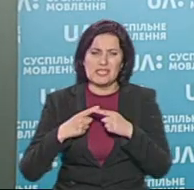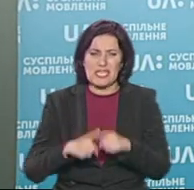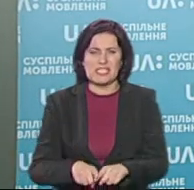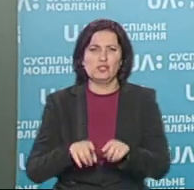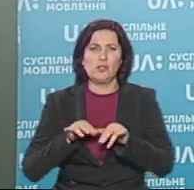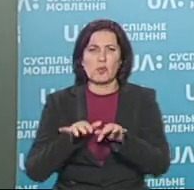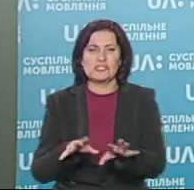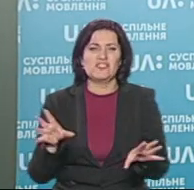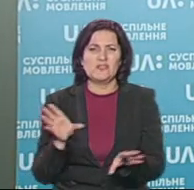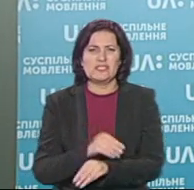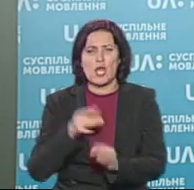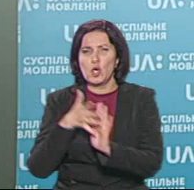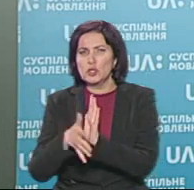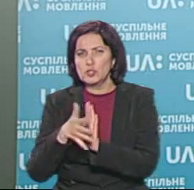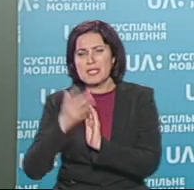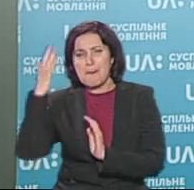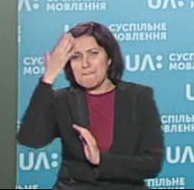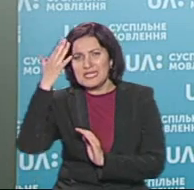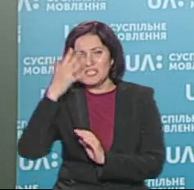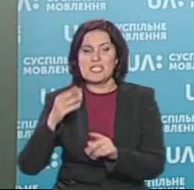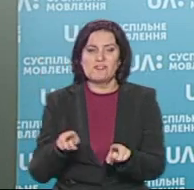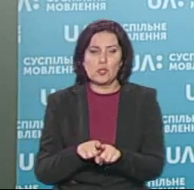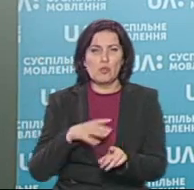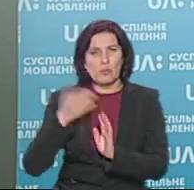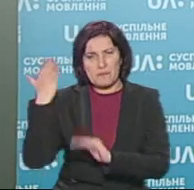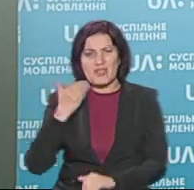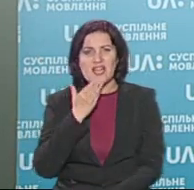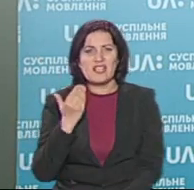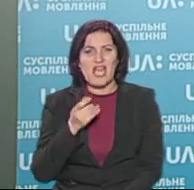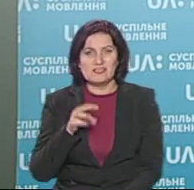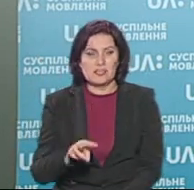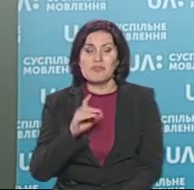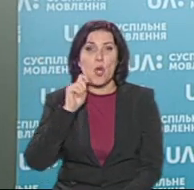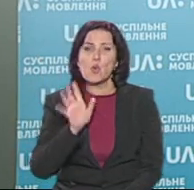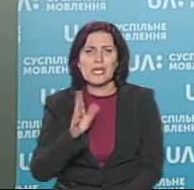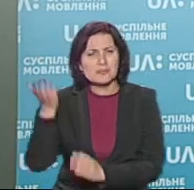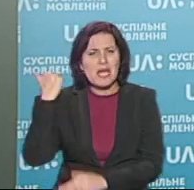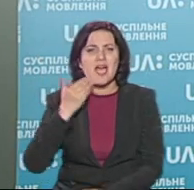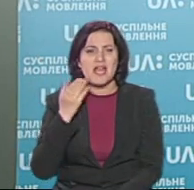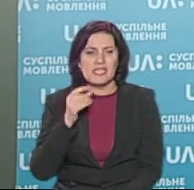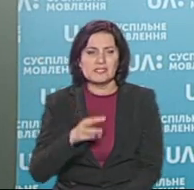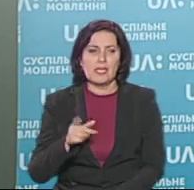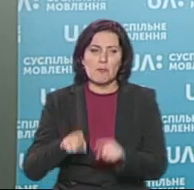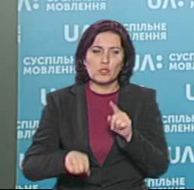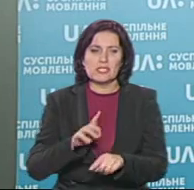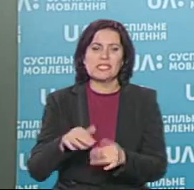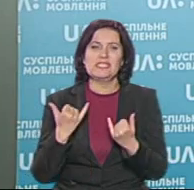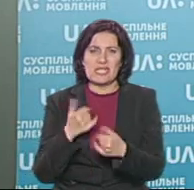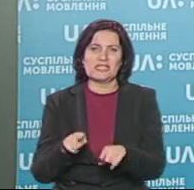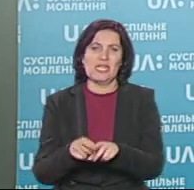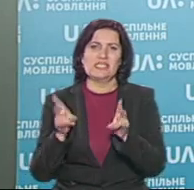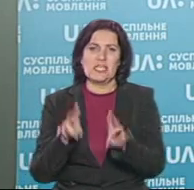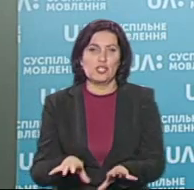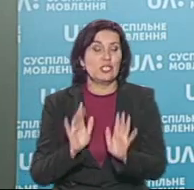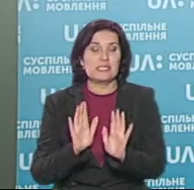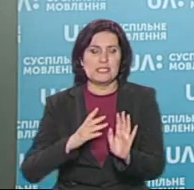технологічні процеси, все, все розуміння і мислення все одно було радянським. Навіть не українським, радянським. І подекуди вони і зараз таке залишаються,